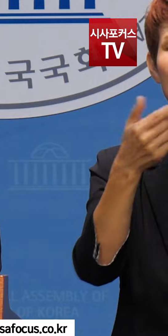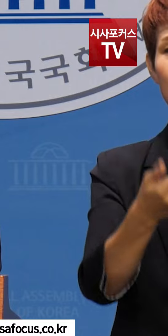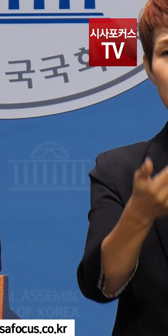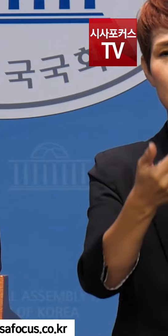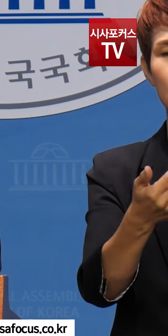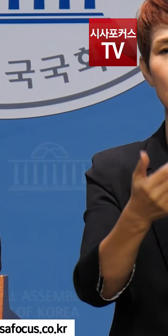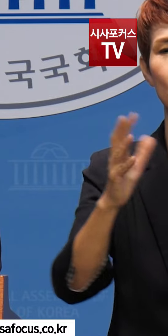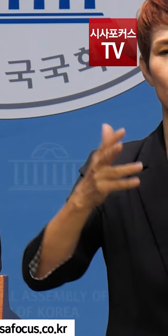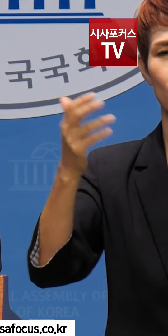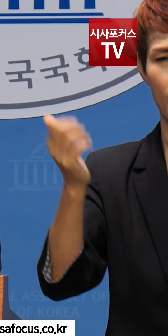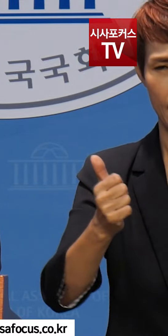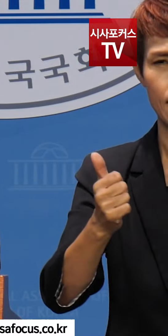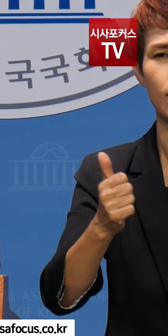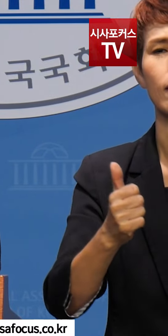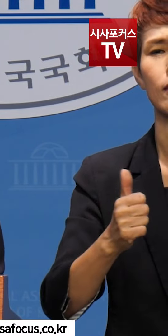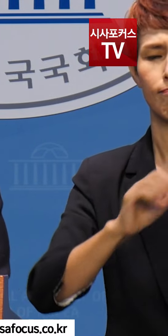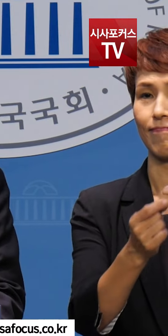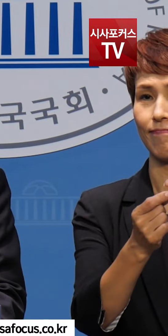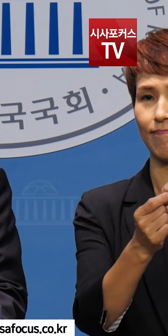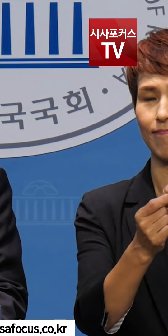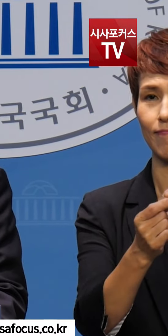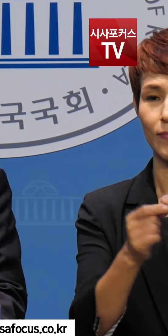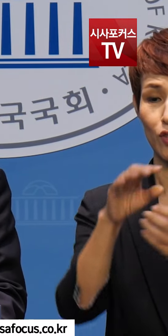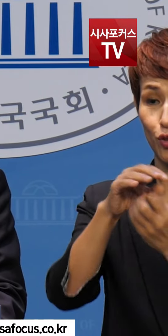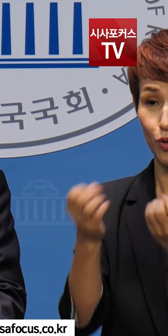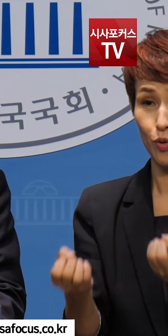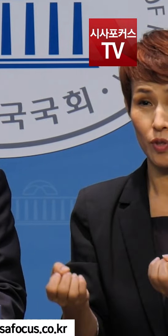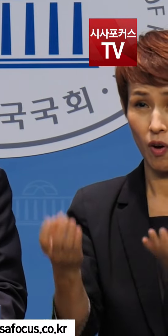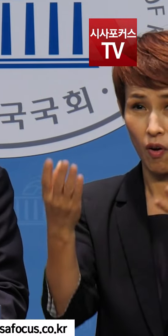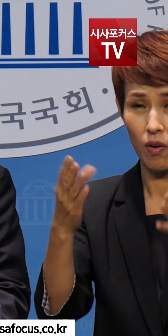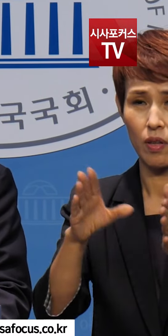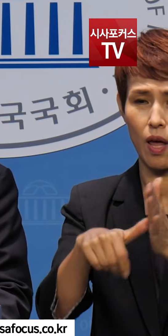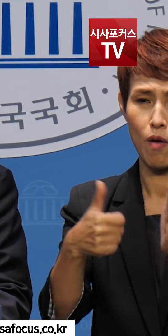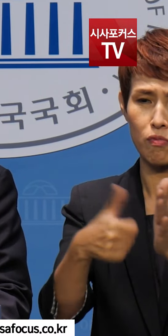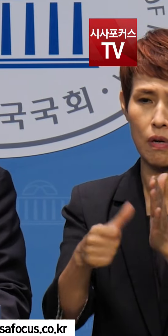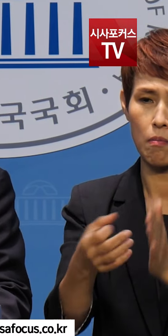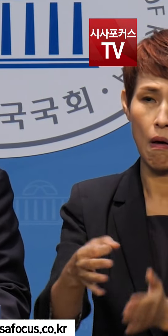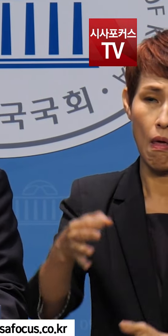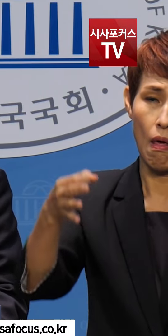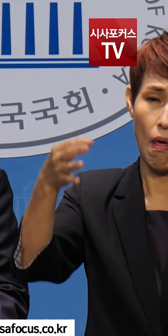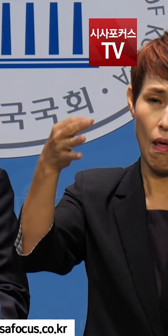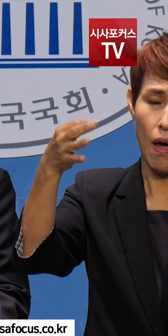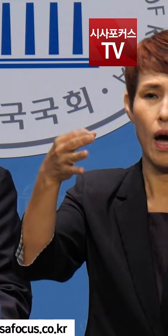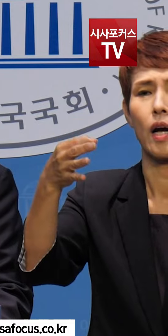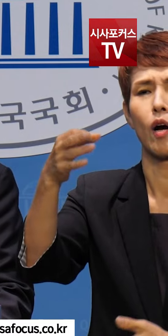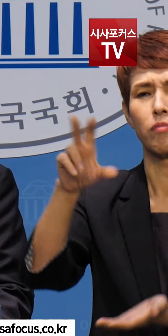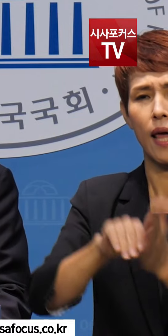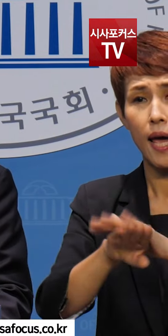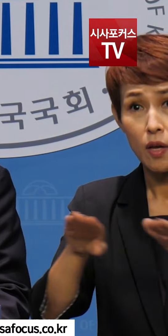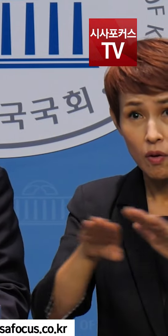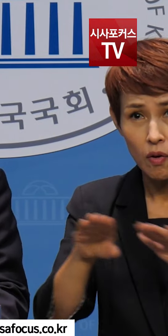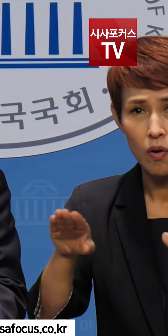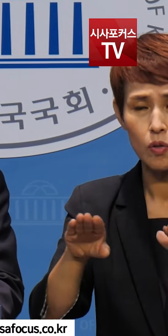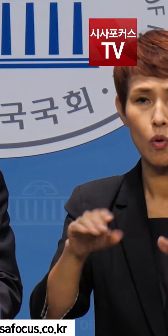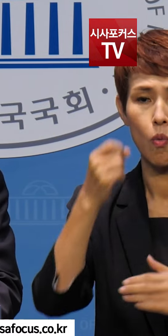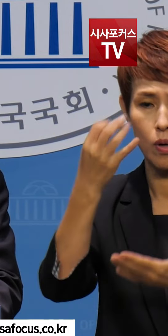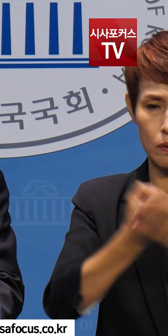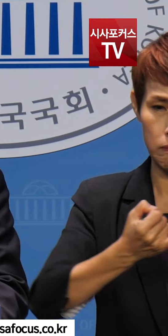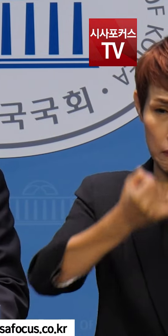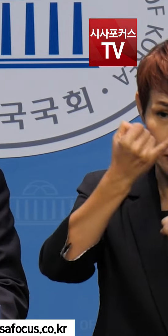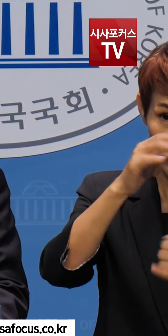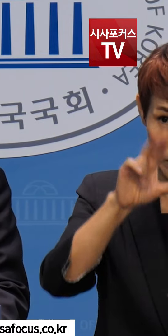가져와 논의하고 풀어야 합니다. 추석 장바구니 물가 및 체불임금 해결을 위한 긴급